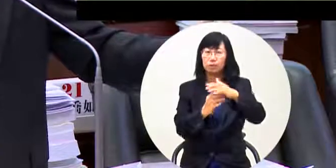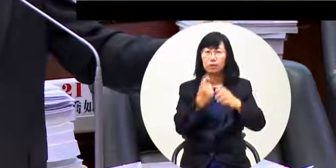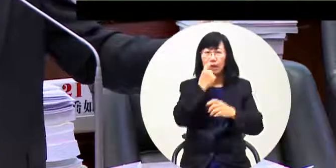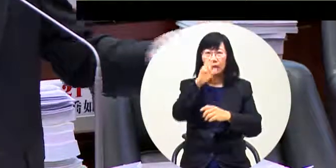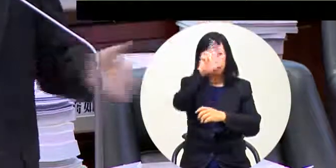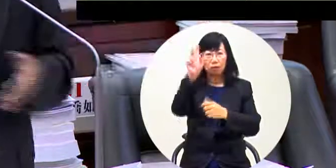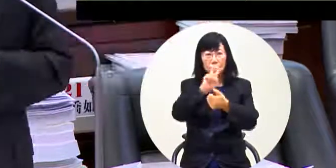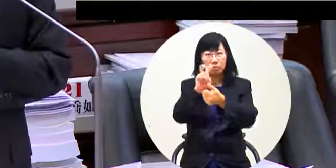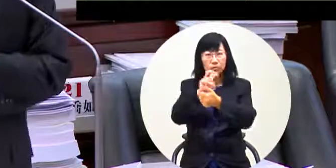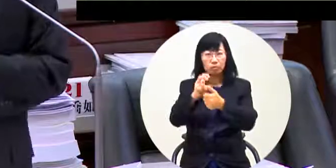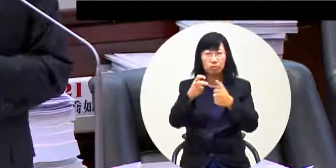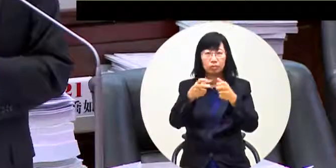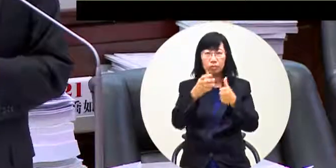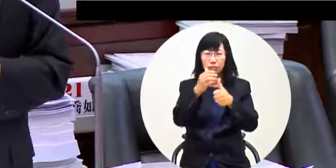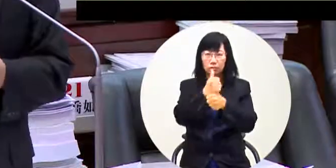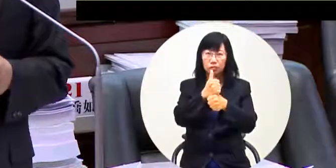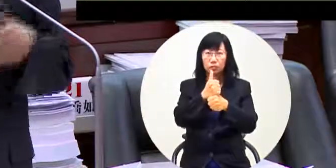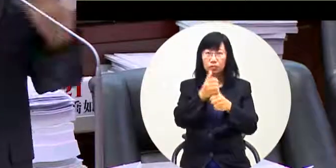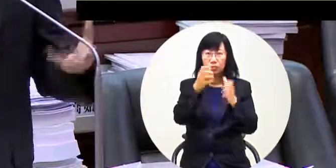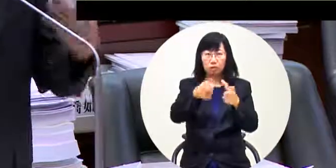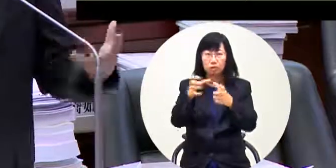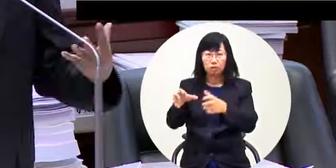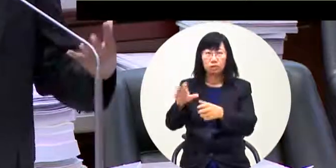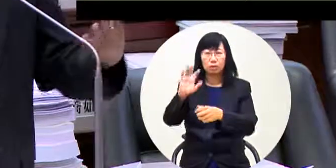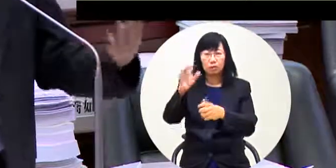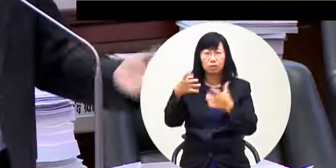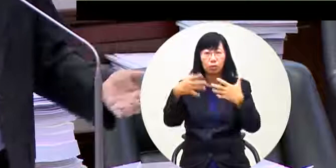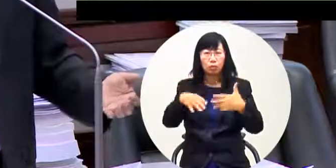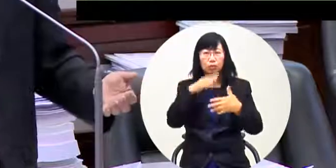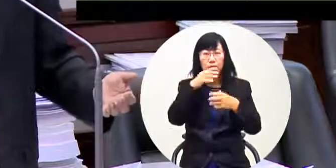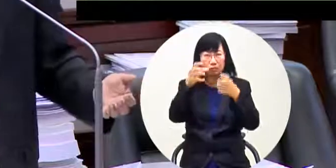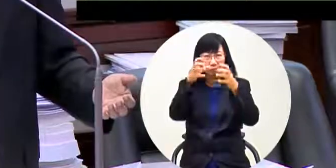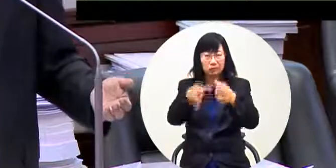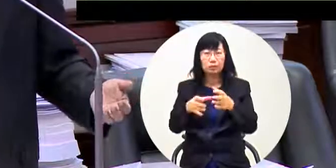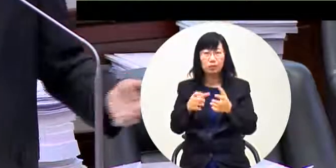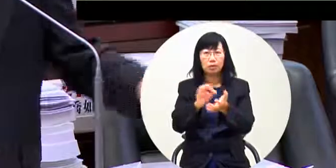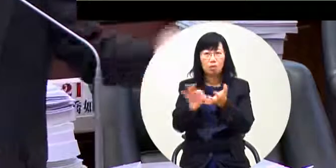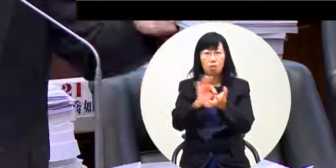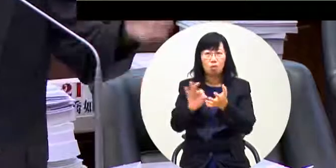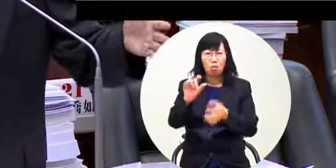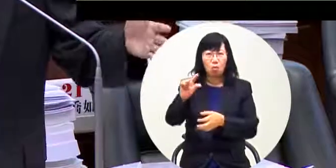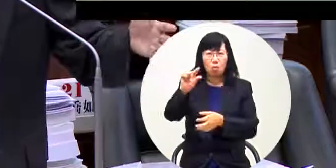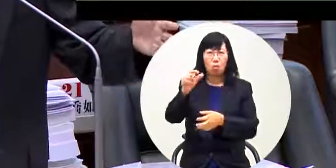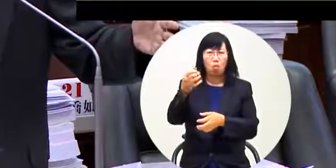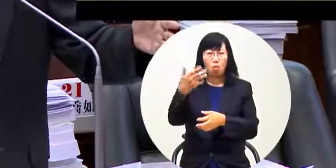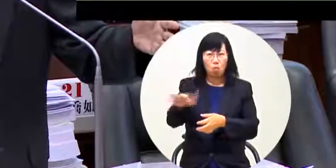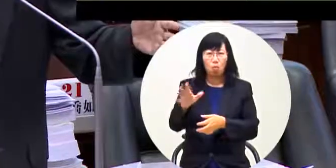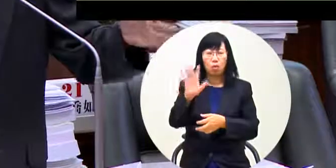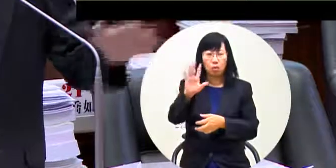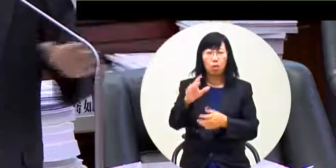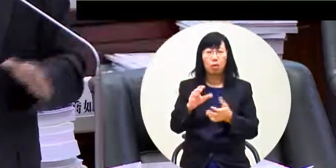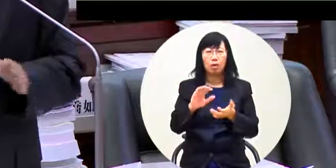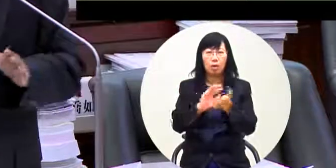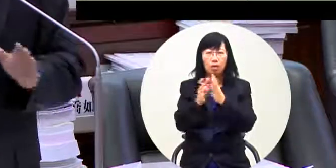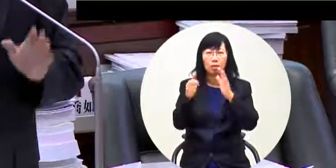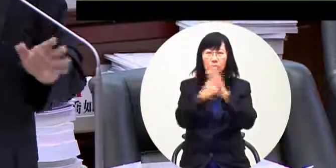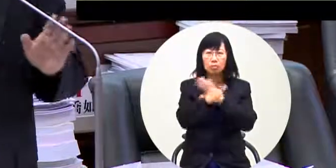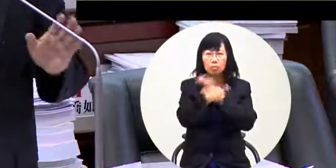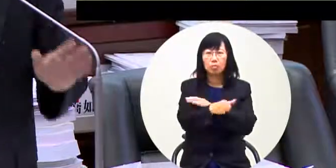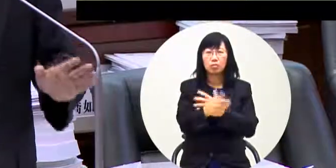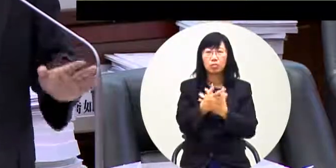的建置成本非常的高，使用率低。所谓使用率低，所有的人他们要招